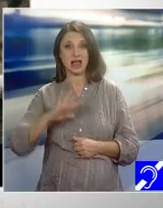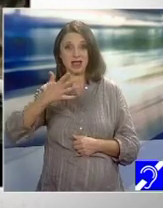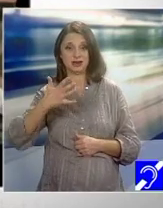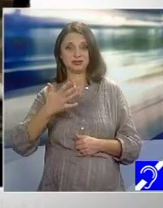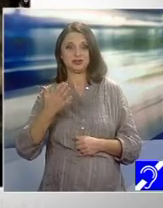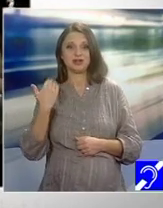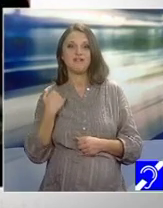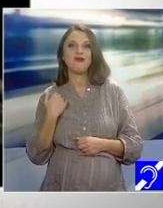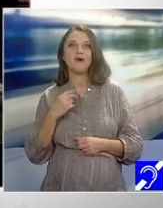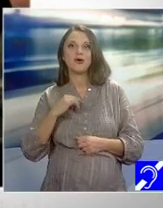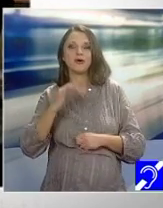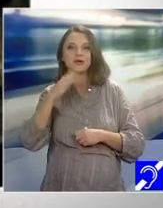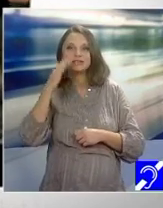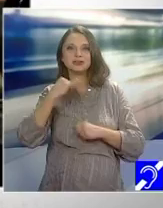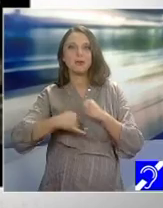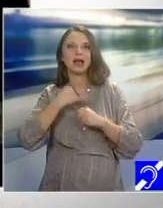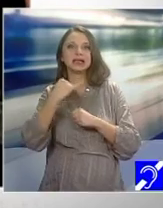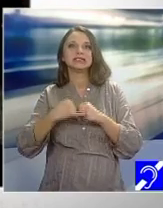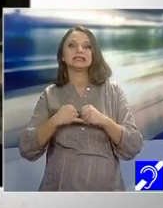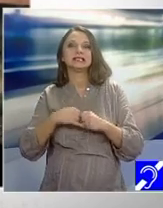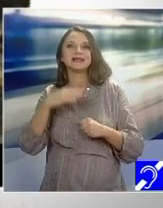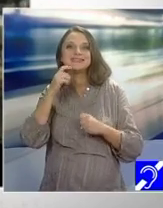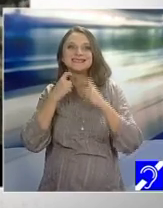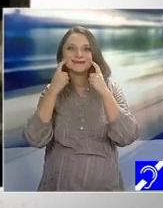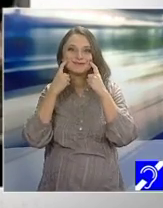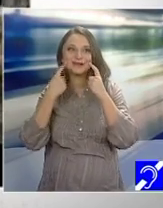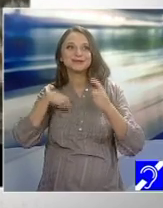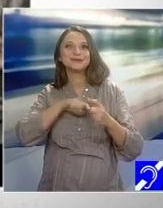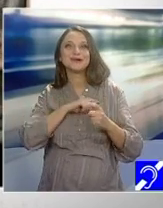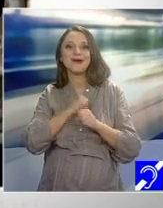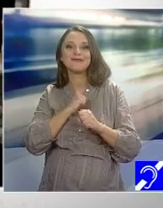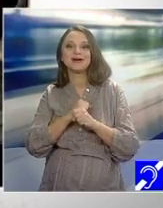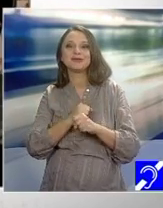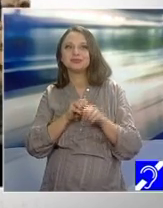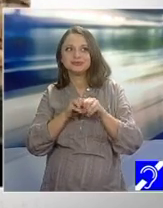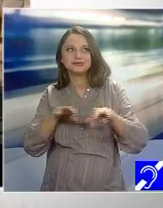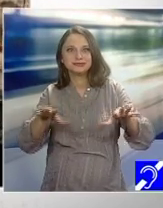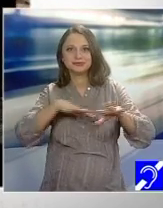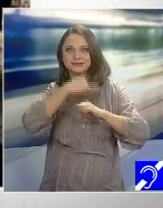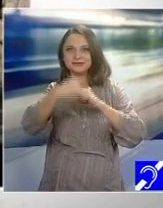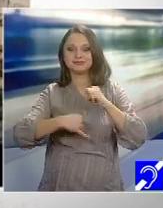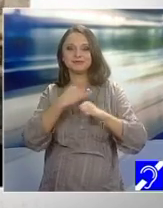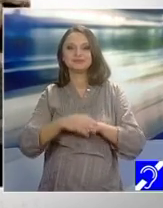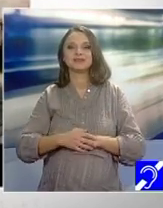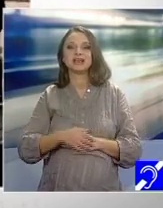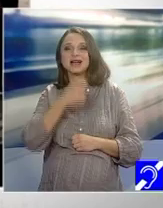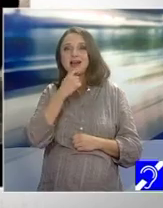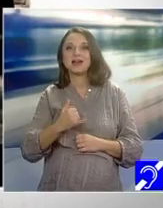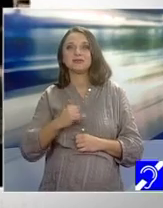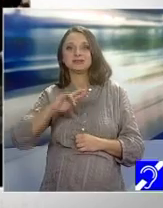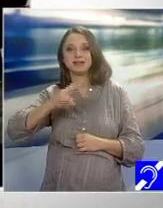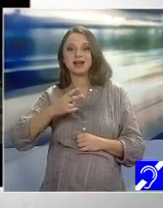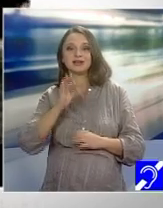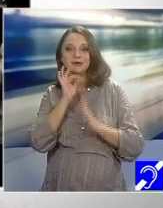zi internațională a zâmbetului, decretată de noi, care a ajuns să se întâmple la nivel mondial. Anul ăsta a fost a doua ediție. Pornită de la